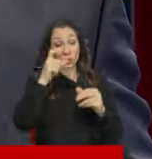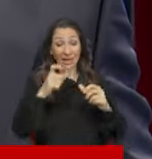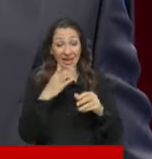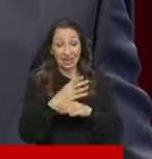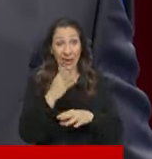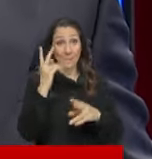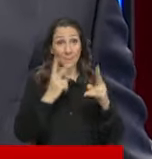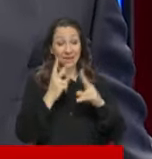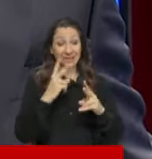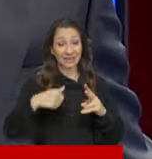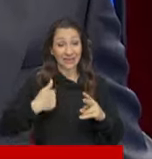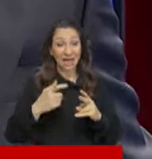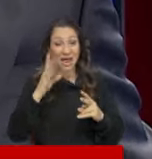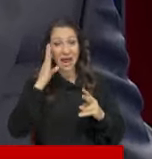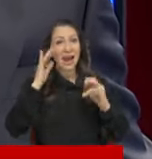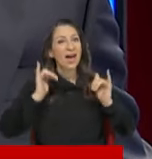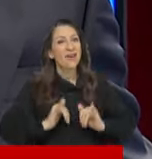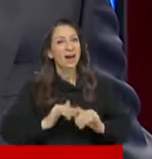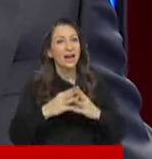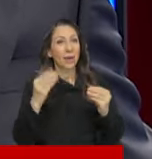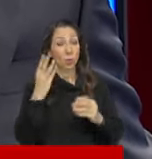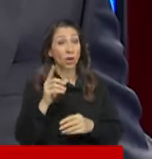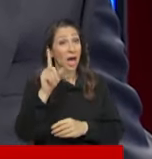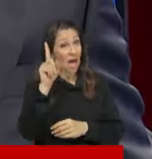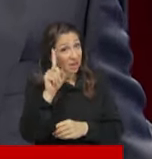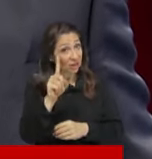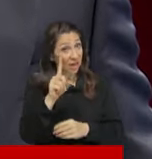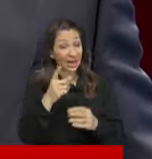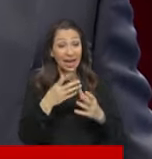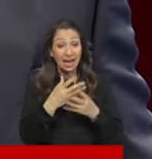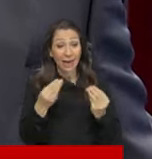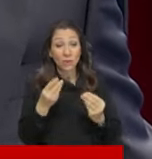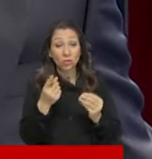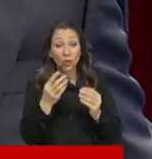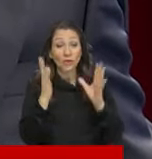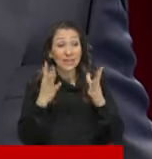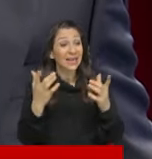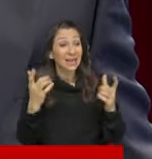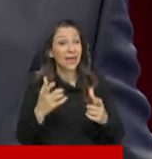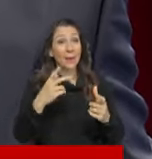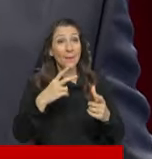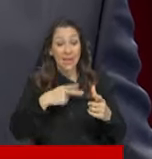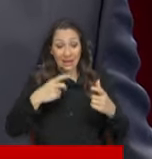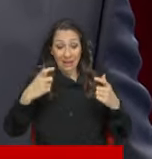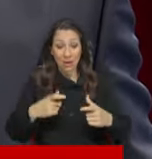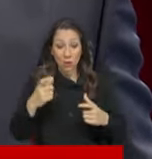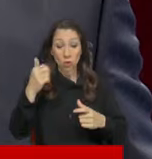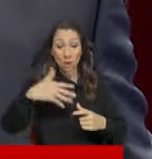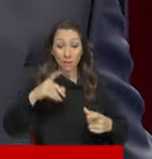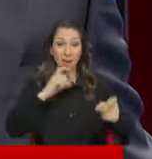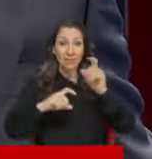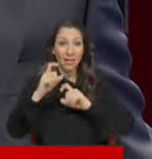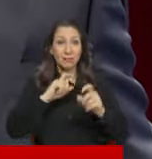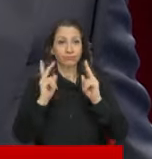şu anda Belirli ölçüde refah kaybına sebebiyet verdi ancak kayıpların büyük bir kısmı yereldeki yönetim hatalarından